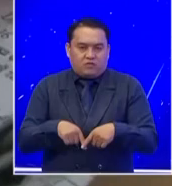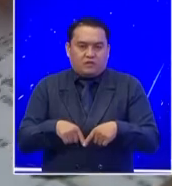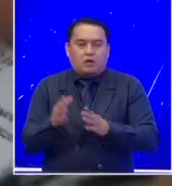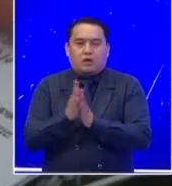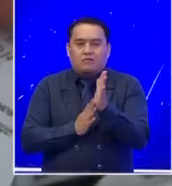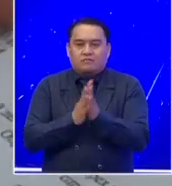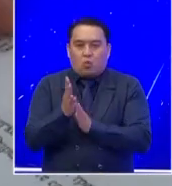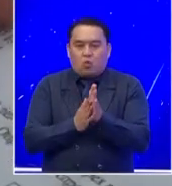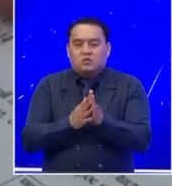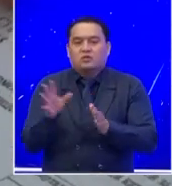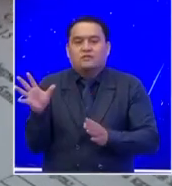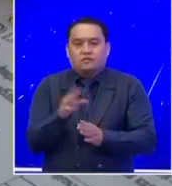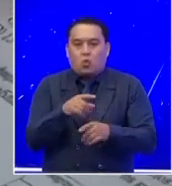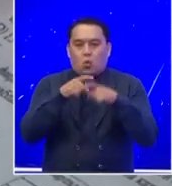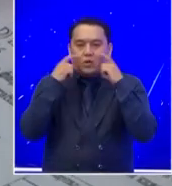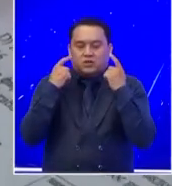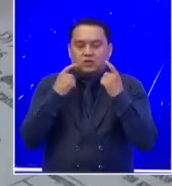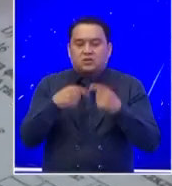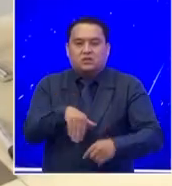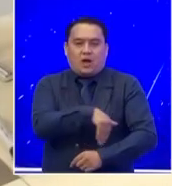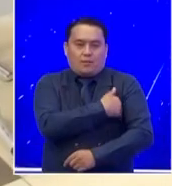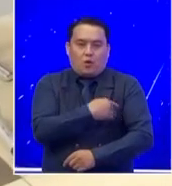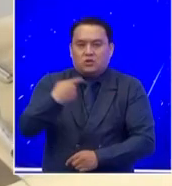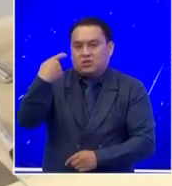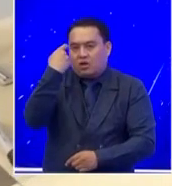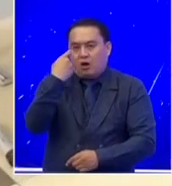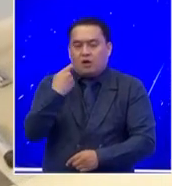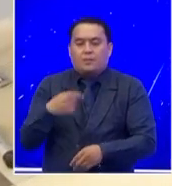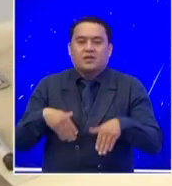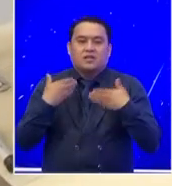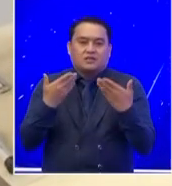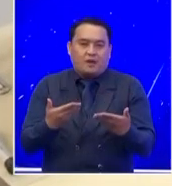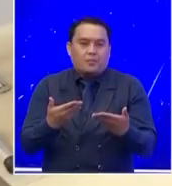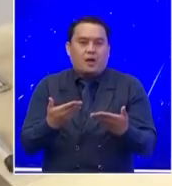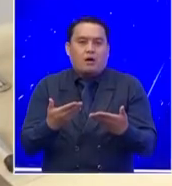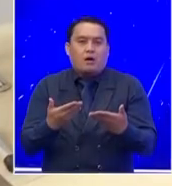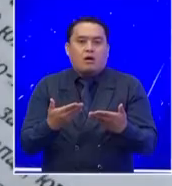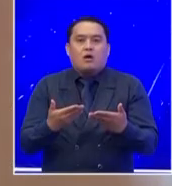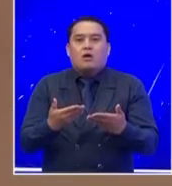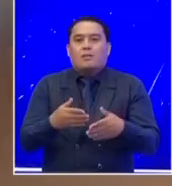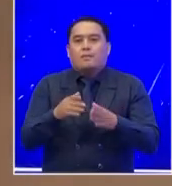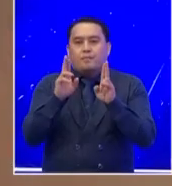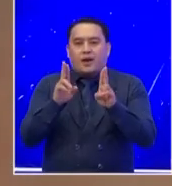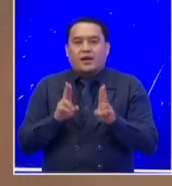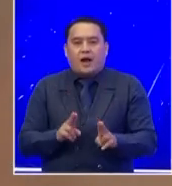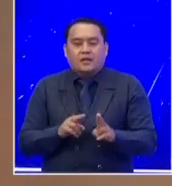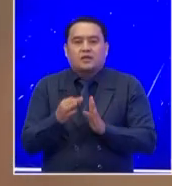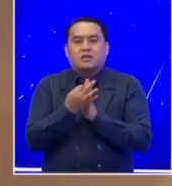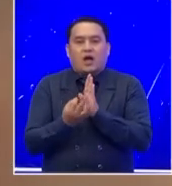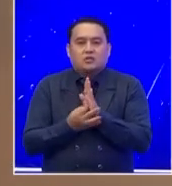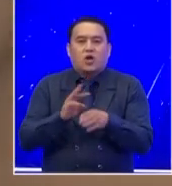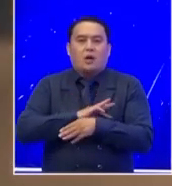рук санитайзером, контроль измерения температуры, предоставление одноразовой маски. Порядок входа в пункты проведения ЕНТ